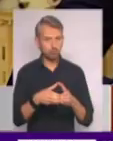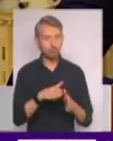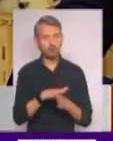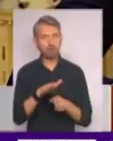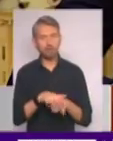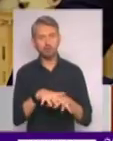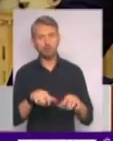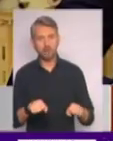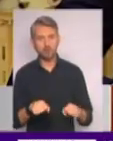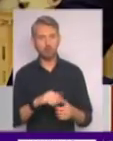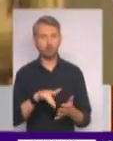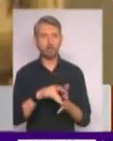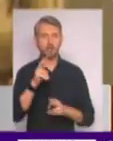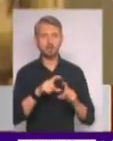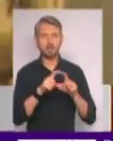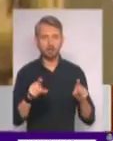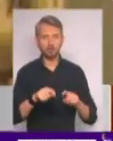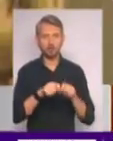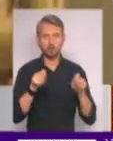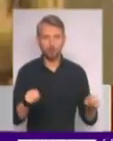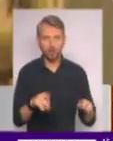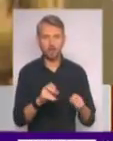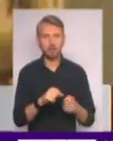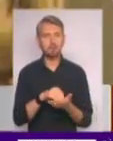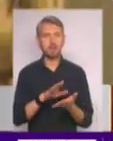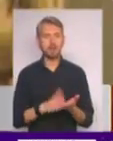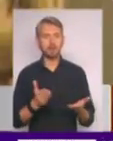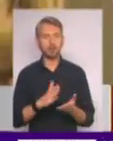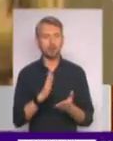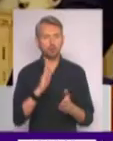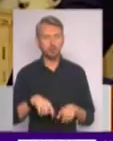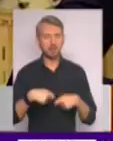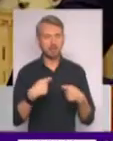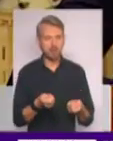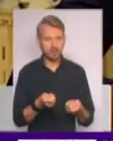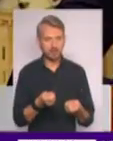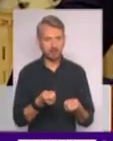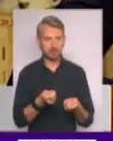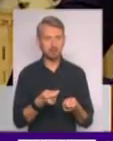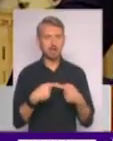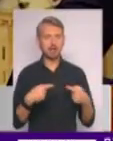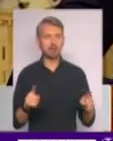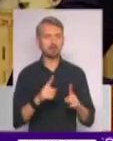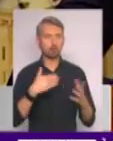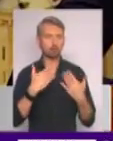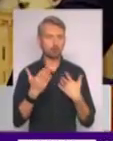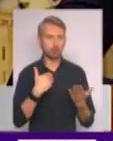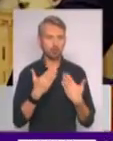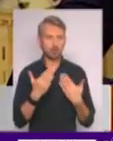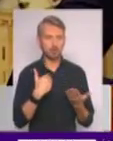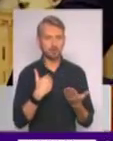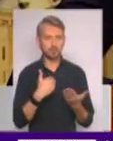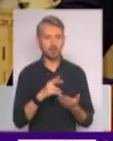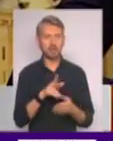виконавчої влади, комунальне підприємство створене, на баланс якого будуть передаватися відповідні і речі, які стосуються